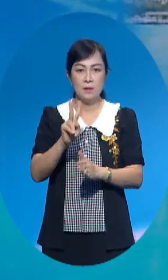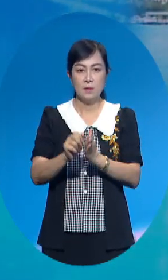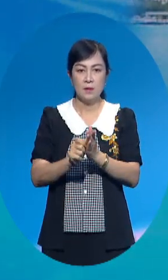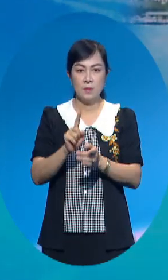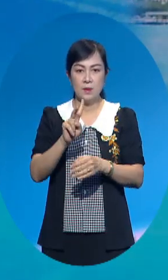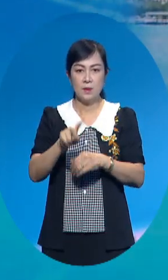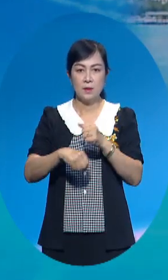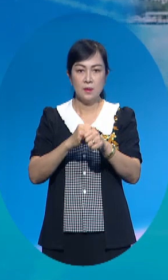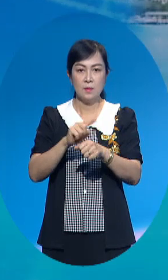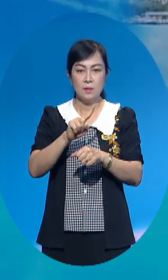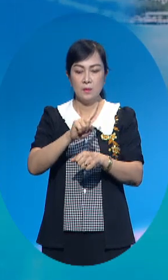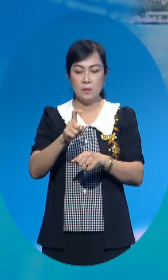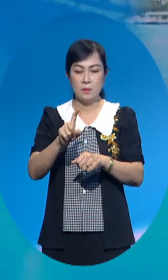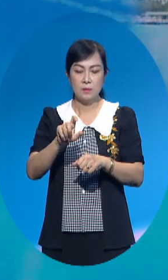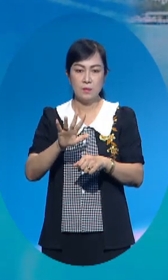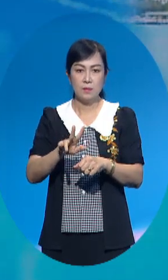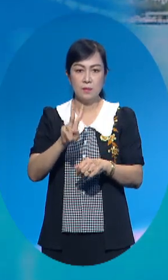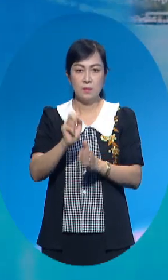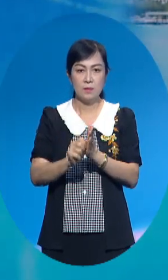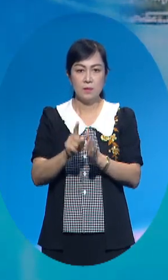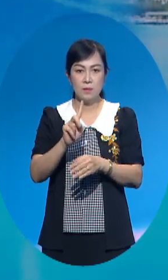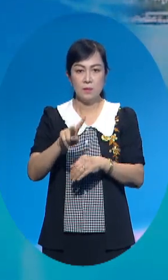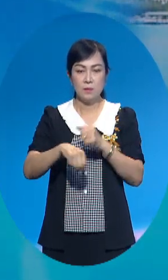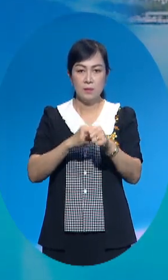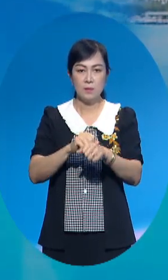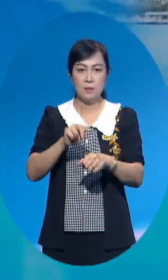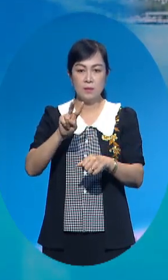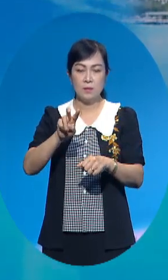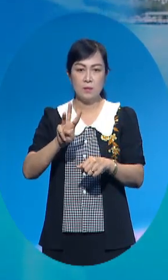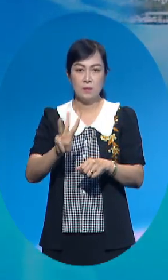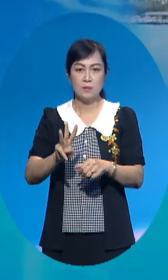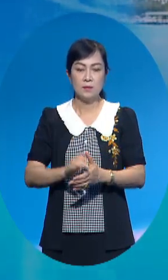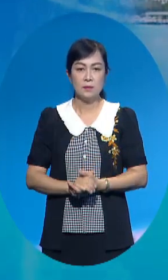Lào 2 tháng 12 năm 1975 2 tháng 12 năm